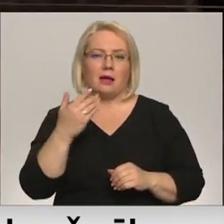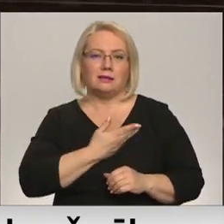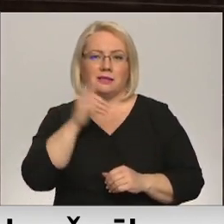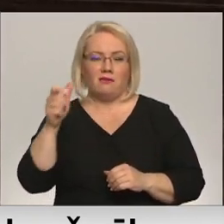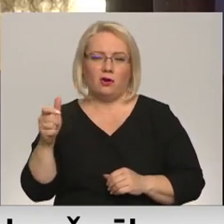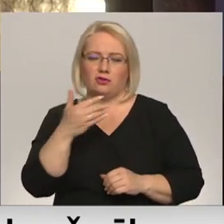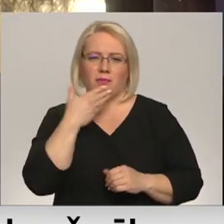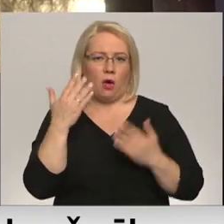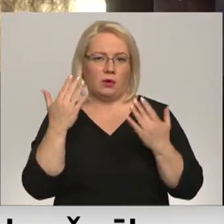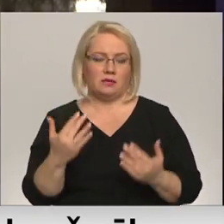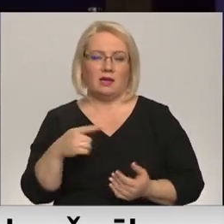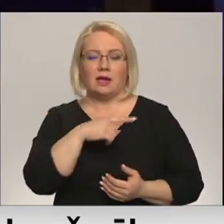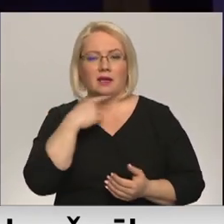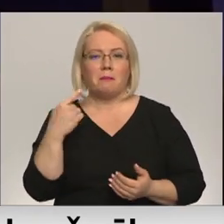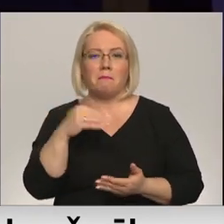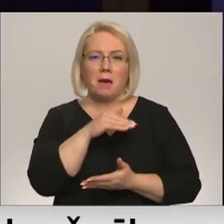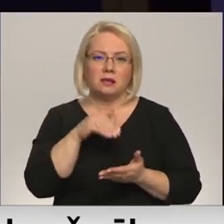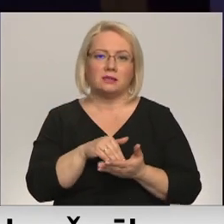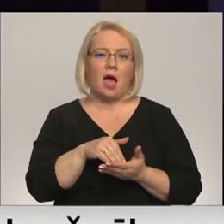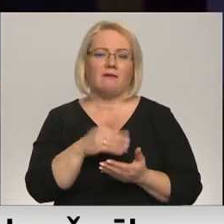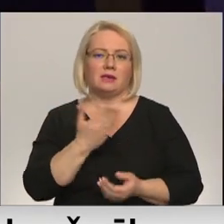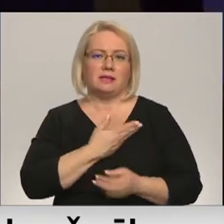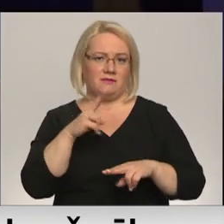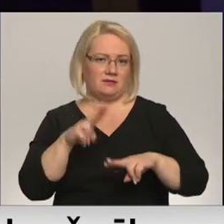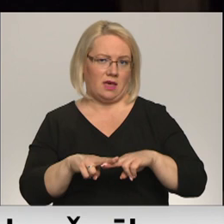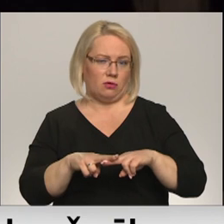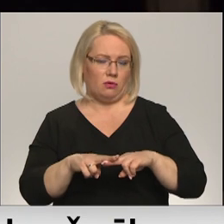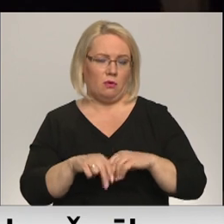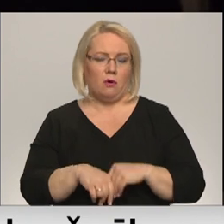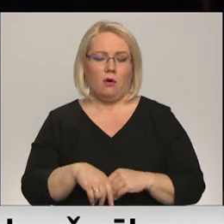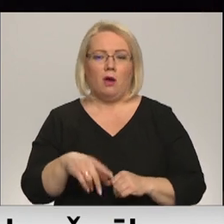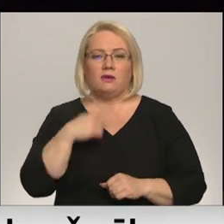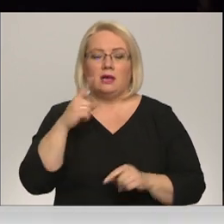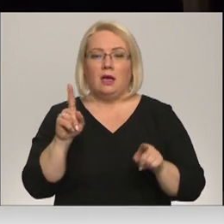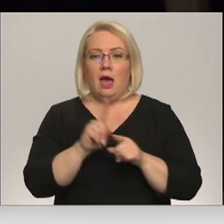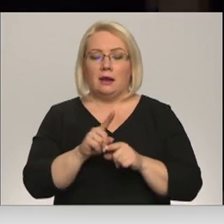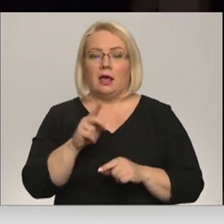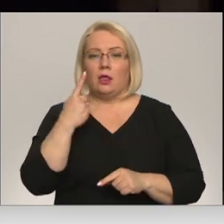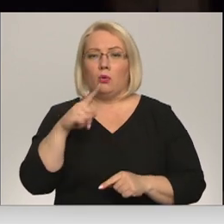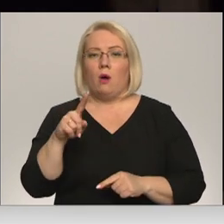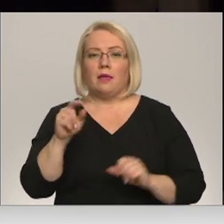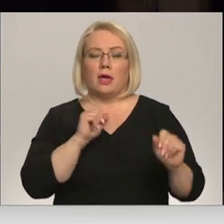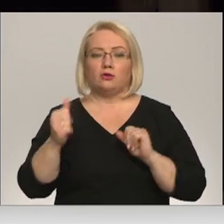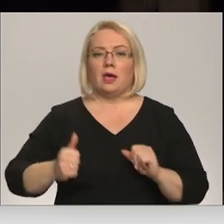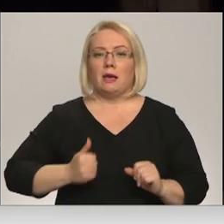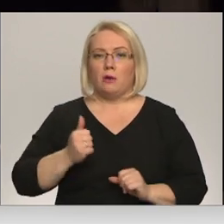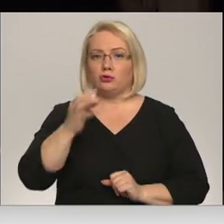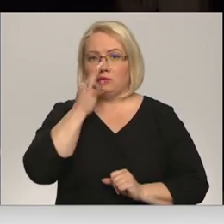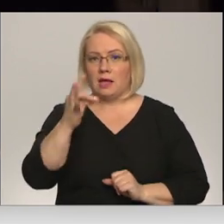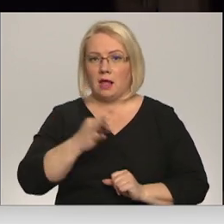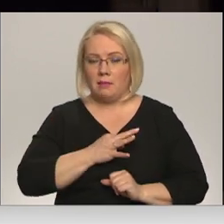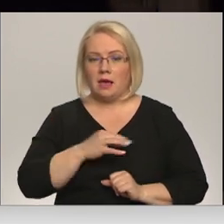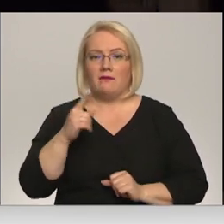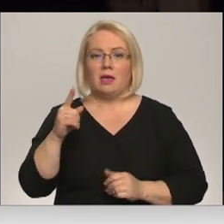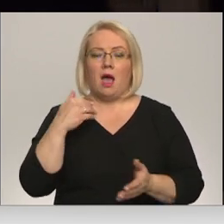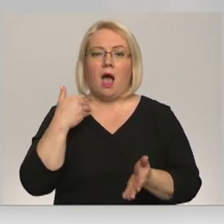viņi vēlas patstāvīgu dzīvesvietu, tomēr arī šis lūgums netika atbalstīts. Arī no nekustamā īpašuma man atnāca atbildi, kad viņi atsaka